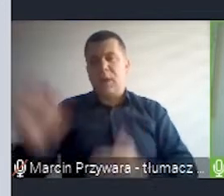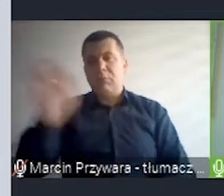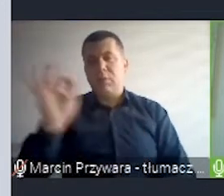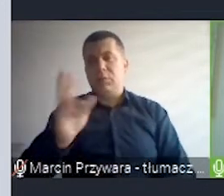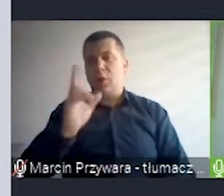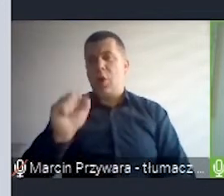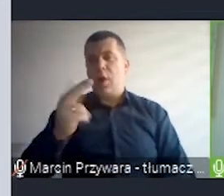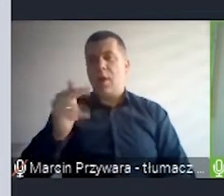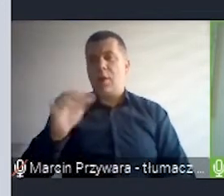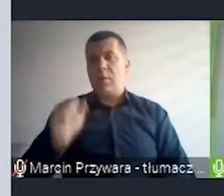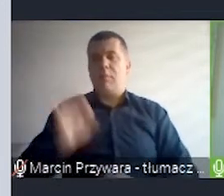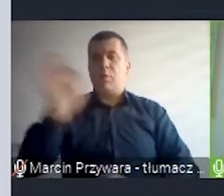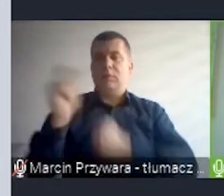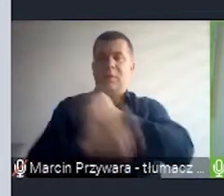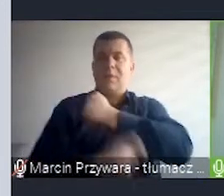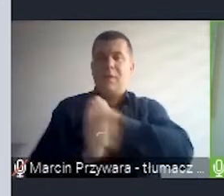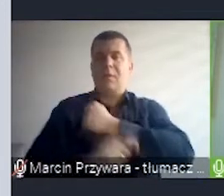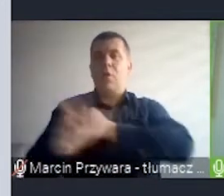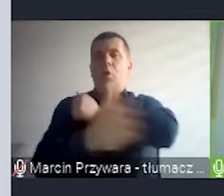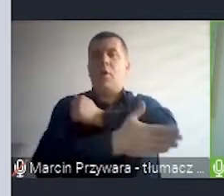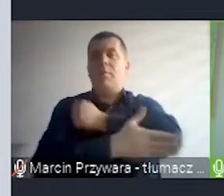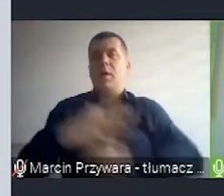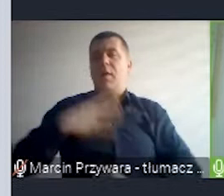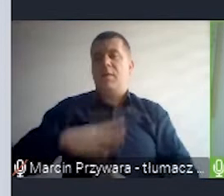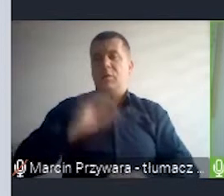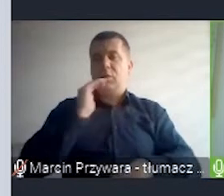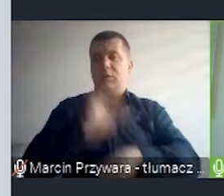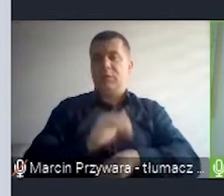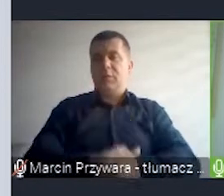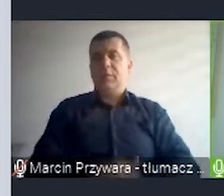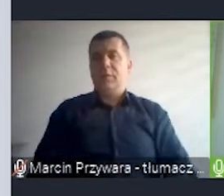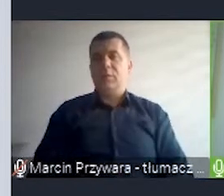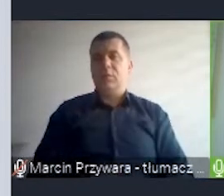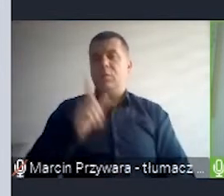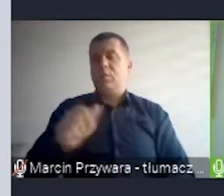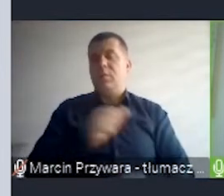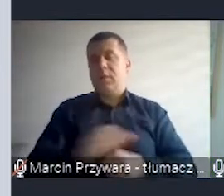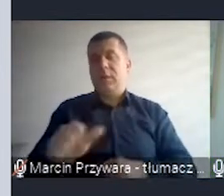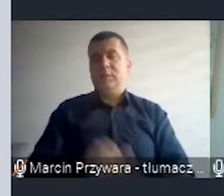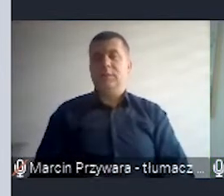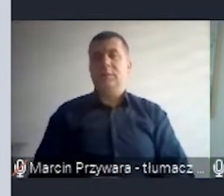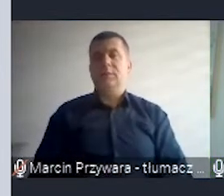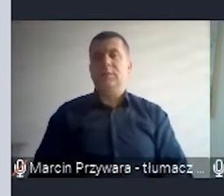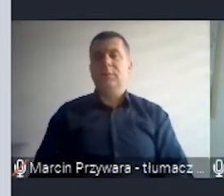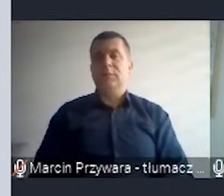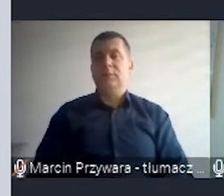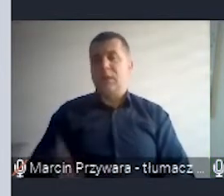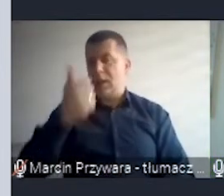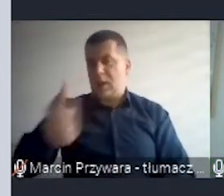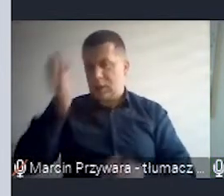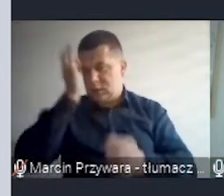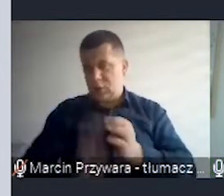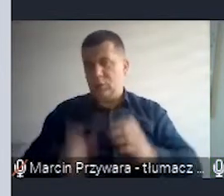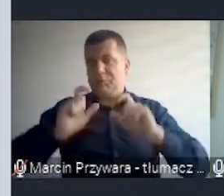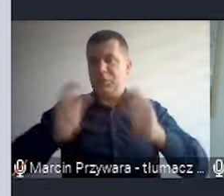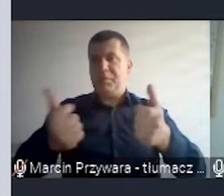czyli procentowe kary opierające się o wartość zamówienia. I to jest taki jedyny szczególny